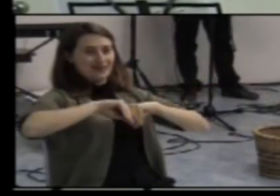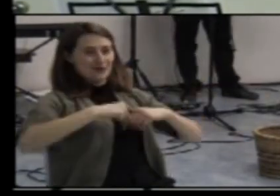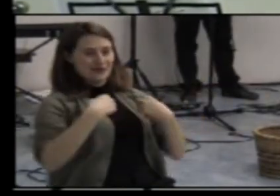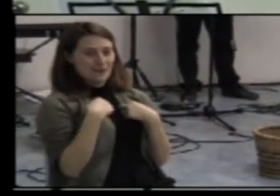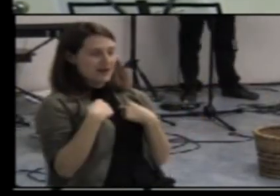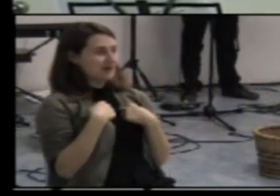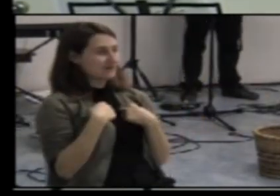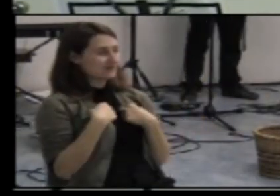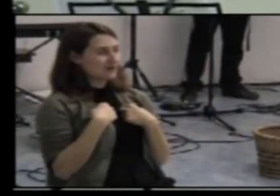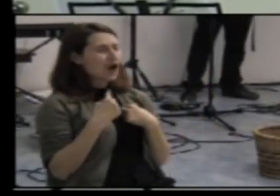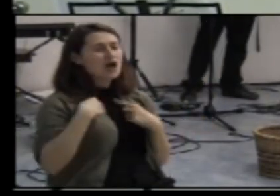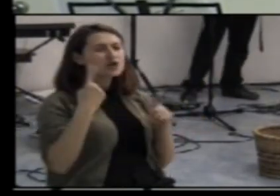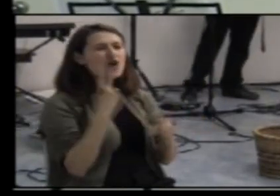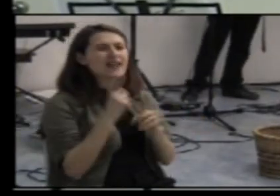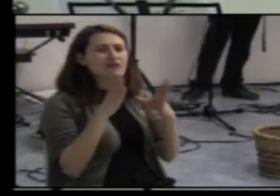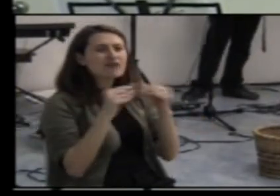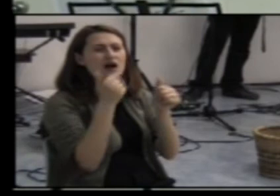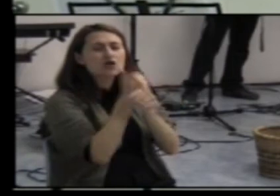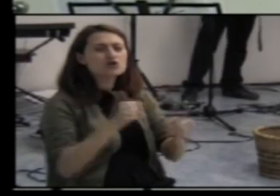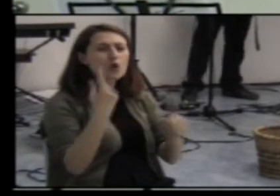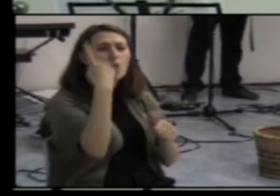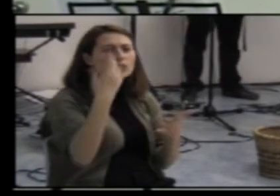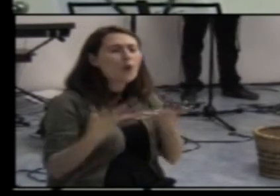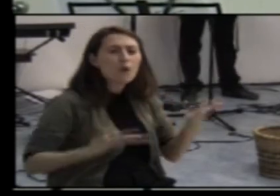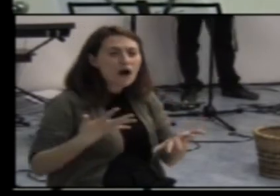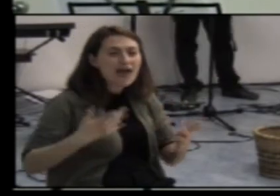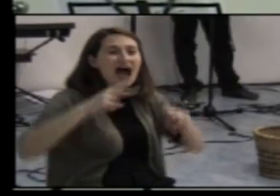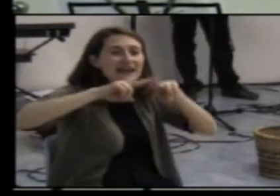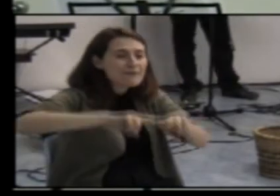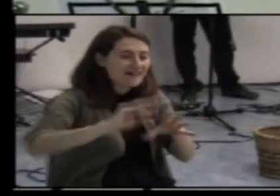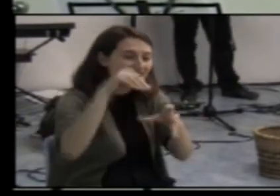C'è un'unica condizione: che io dimori in Cristo.